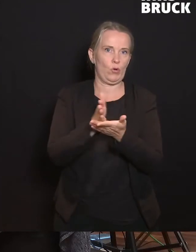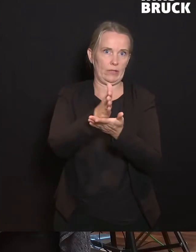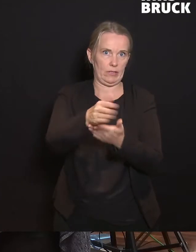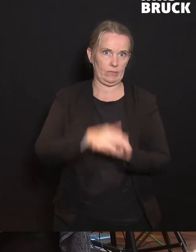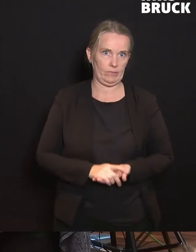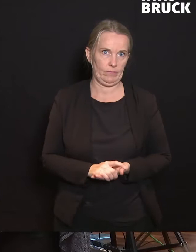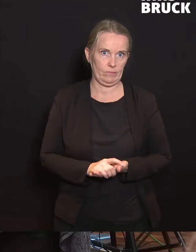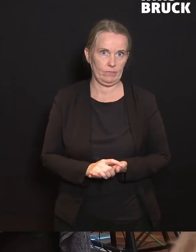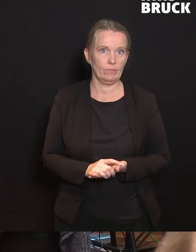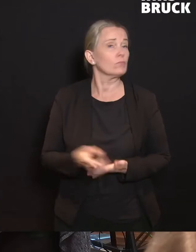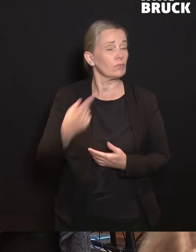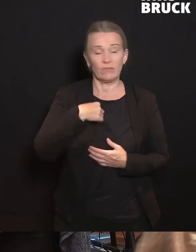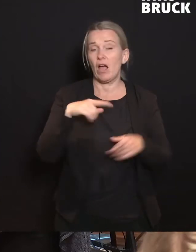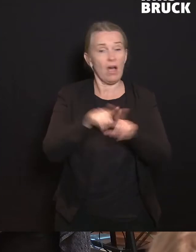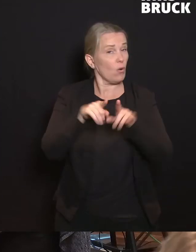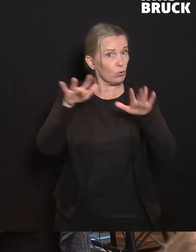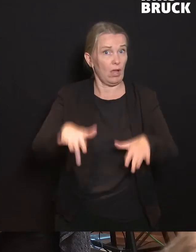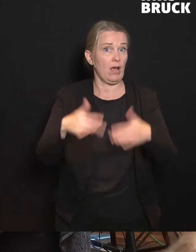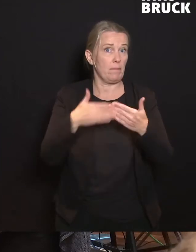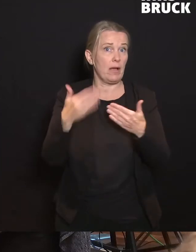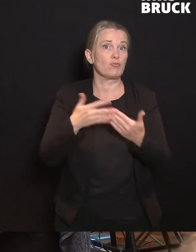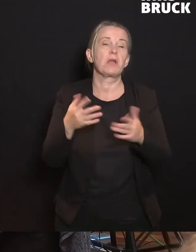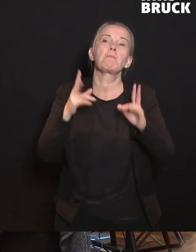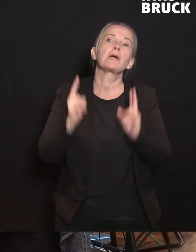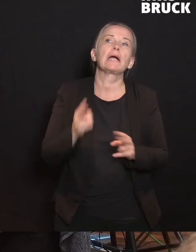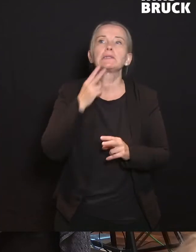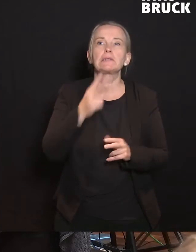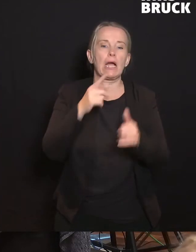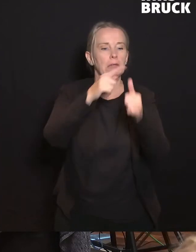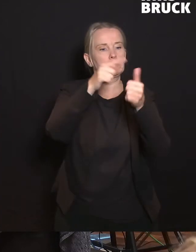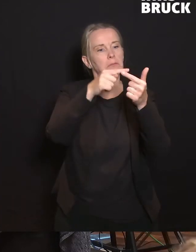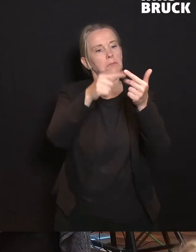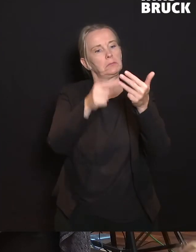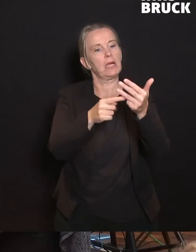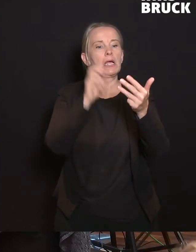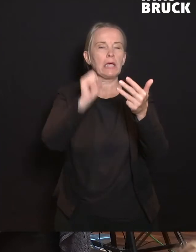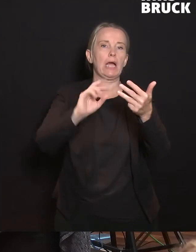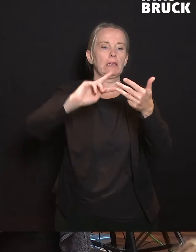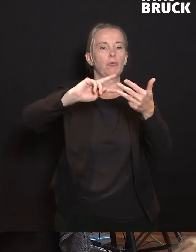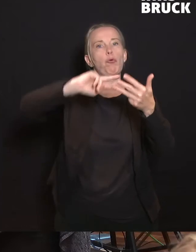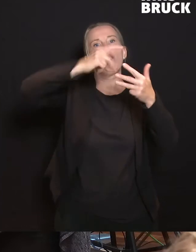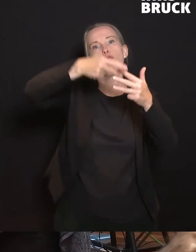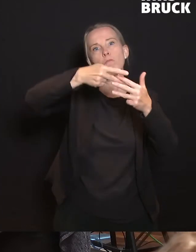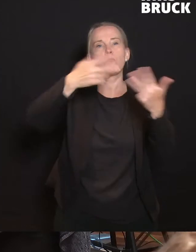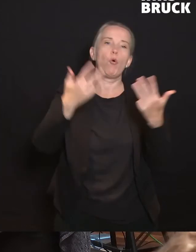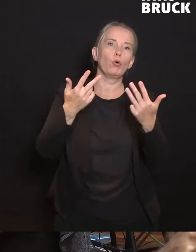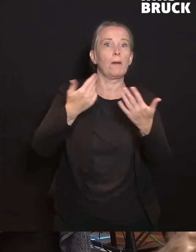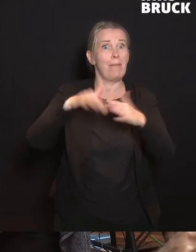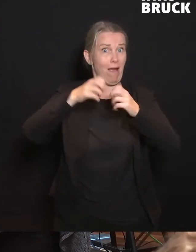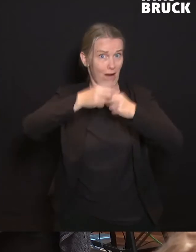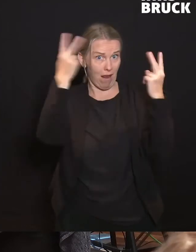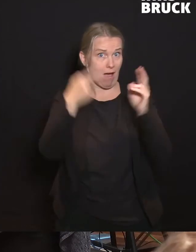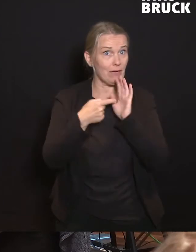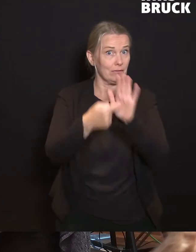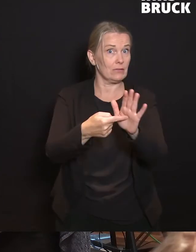haben auch Beispiele, wo wir sagen, man könnte diese Prioritäten auch ein bisschen besser, klarer hervorstreichen.